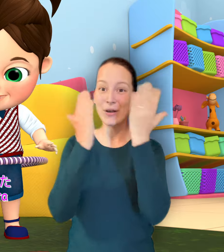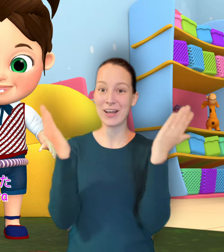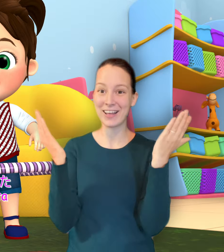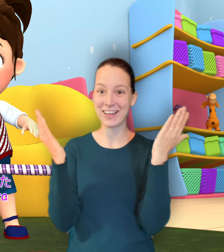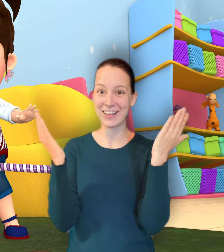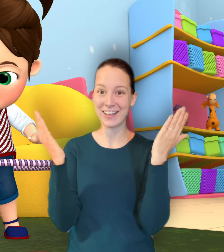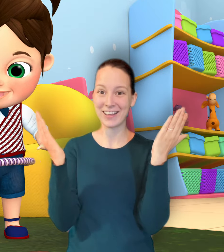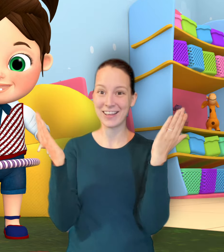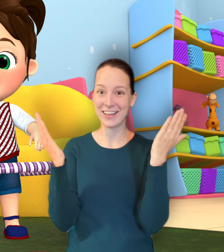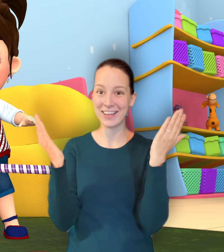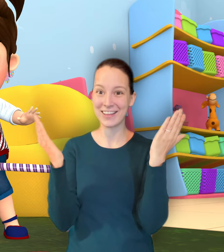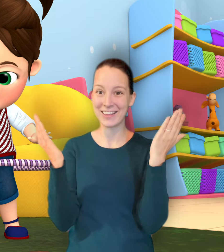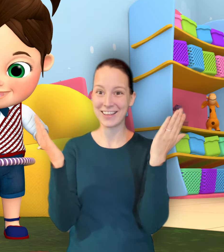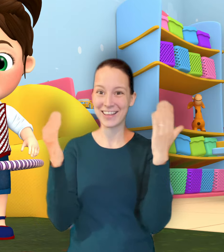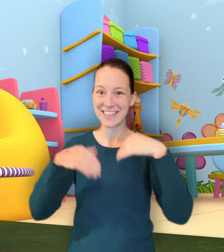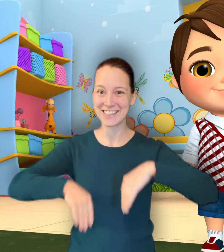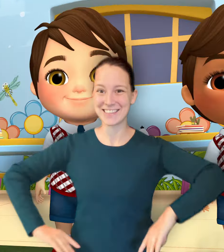なかっ